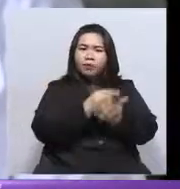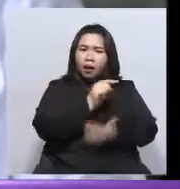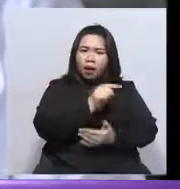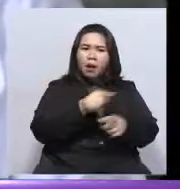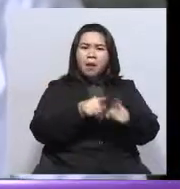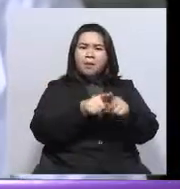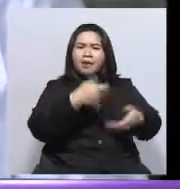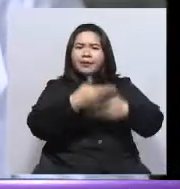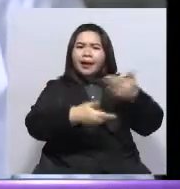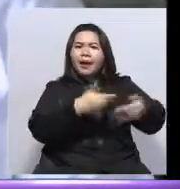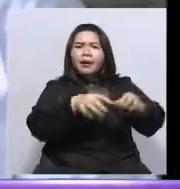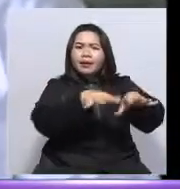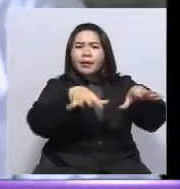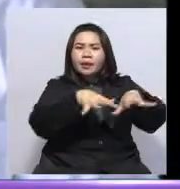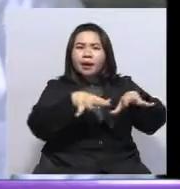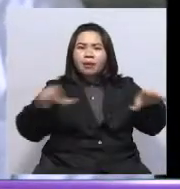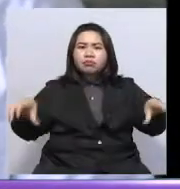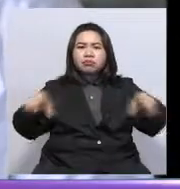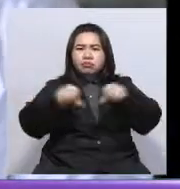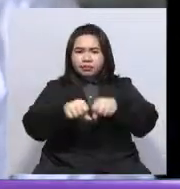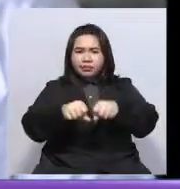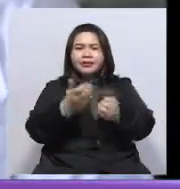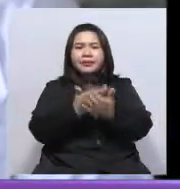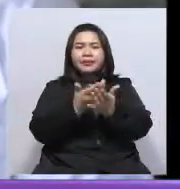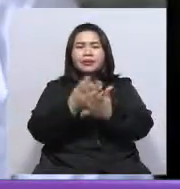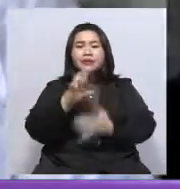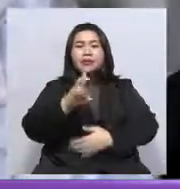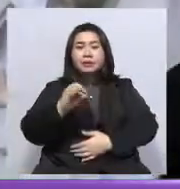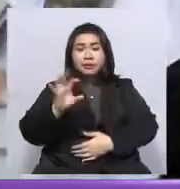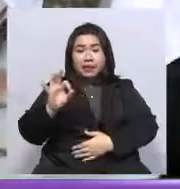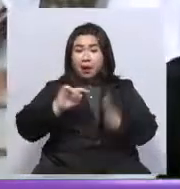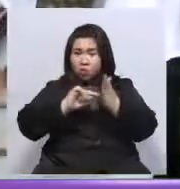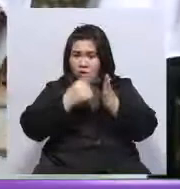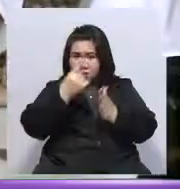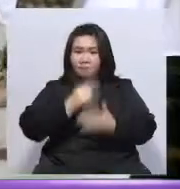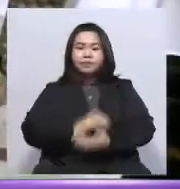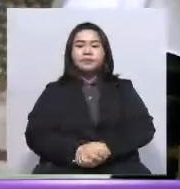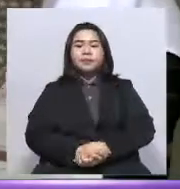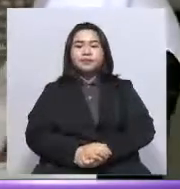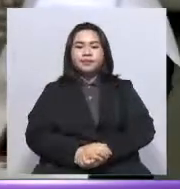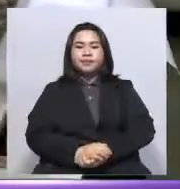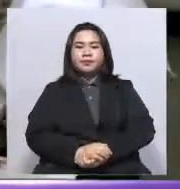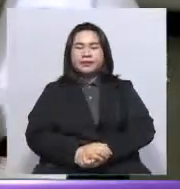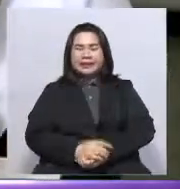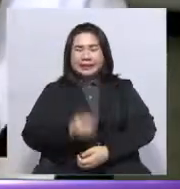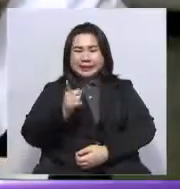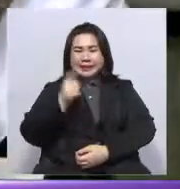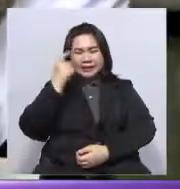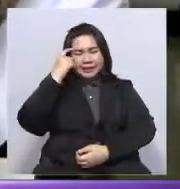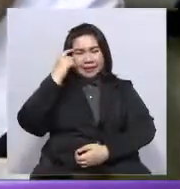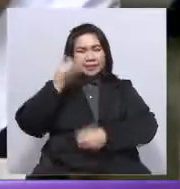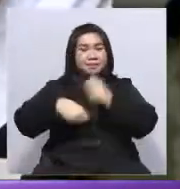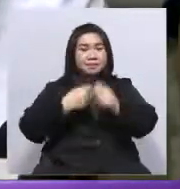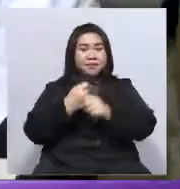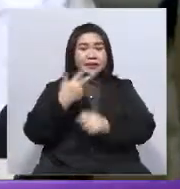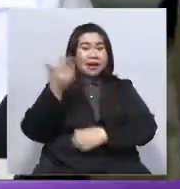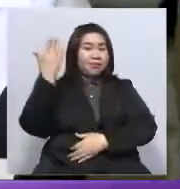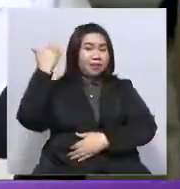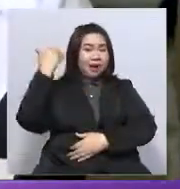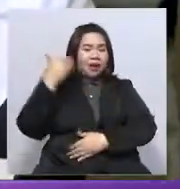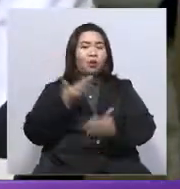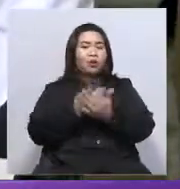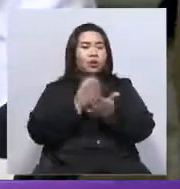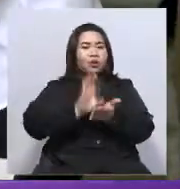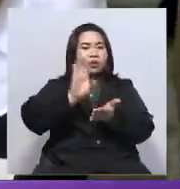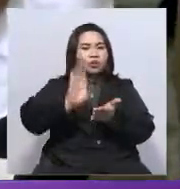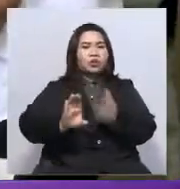ลาดล่างขึ้นมาเราก็อยู่ที่ราคา79 บาทเริ่มต้น จากจุดเริ่มต้นเมื่อ3ปีที่แล้วด้วยเงินทุ